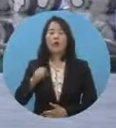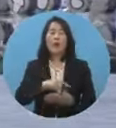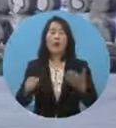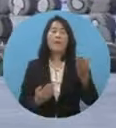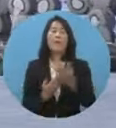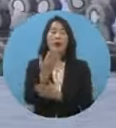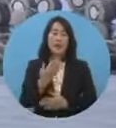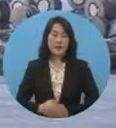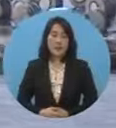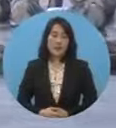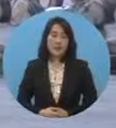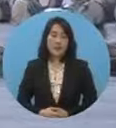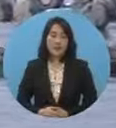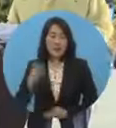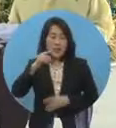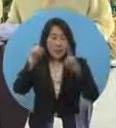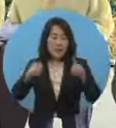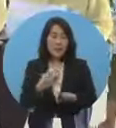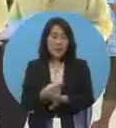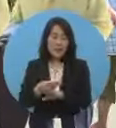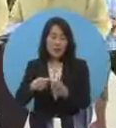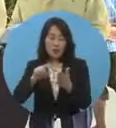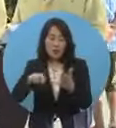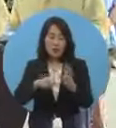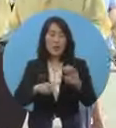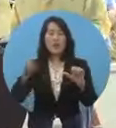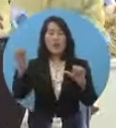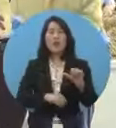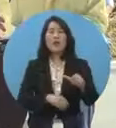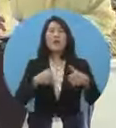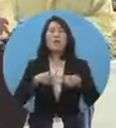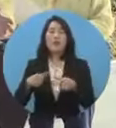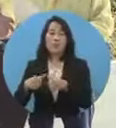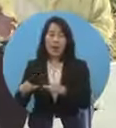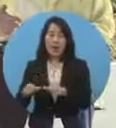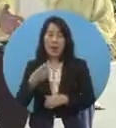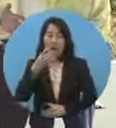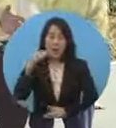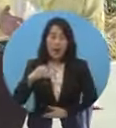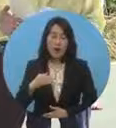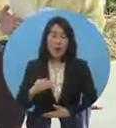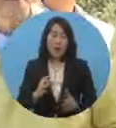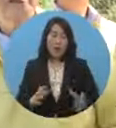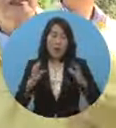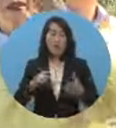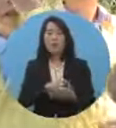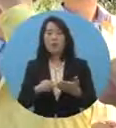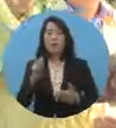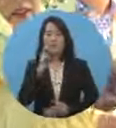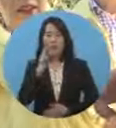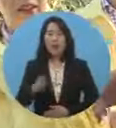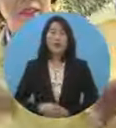피해가 발생했습니다 김 채 며 시설 가운데 45% 가 파손 됐고 벼와 가을배추 도 심각한 피해를